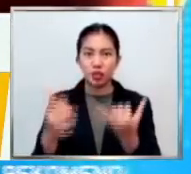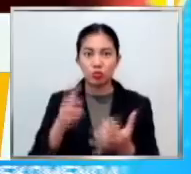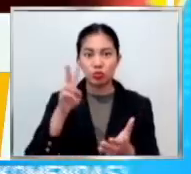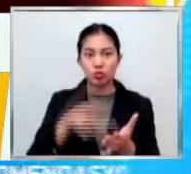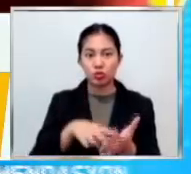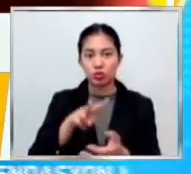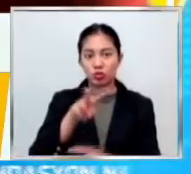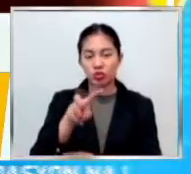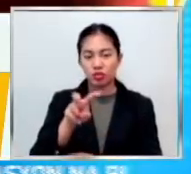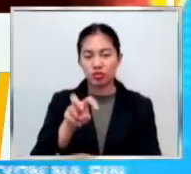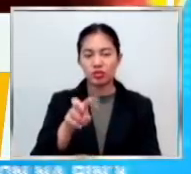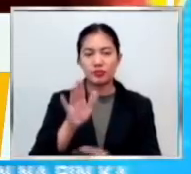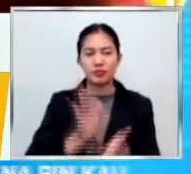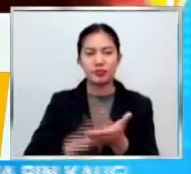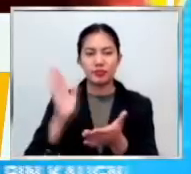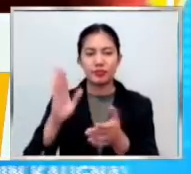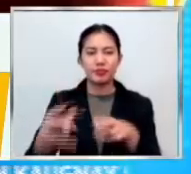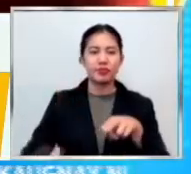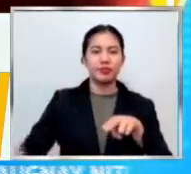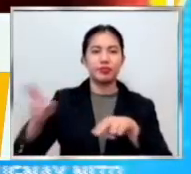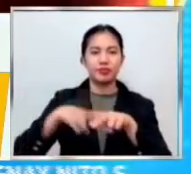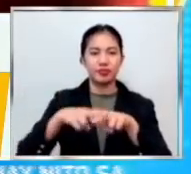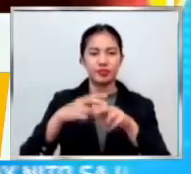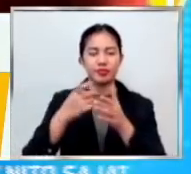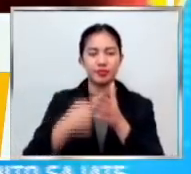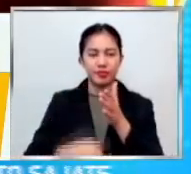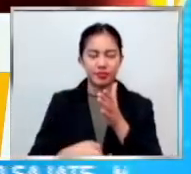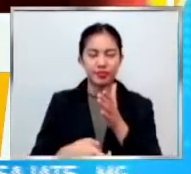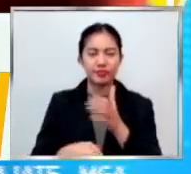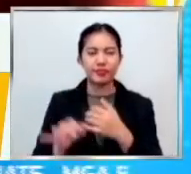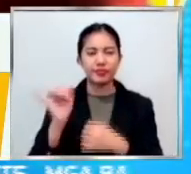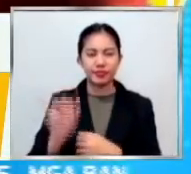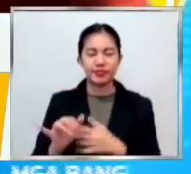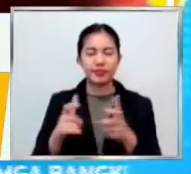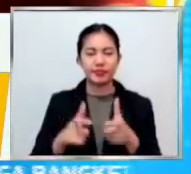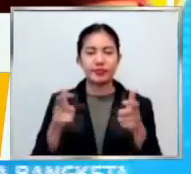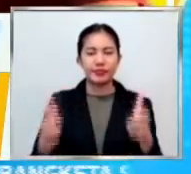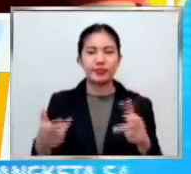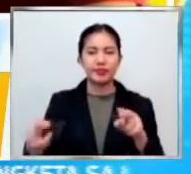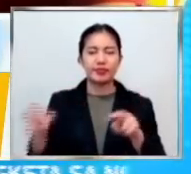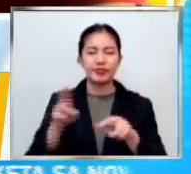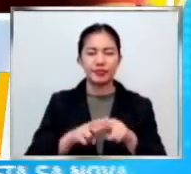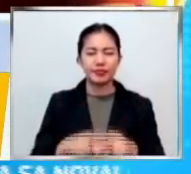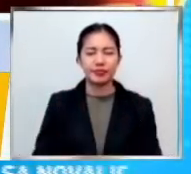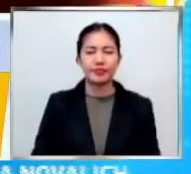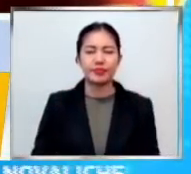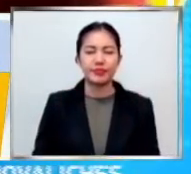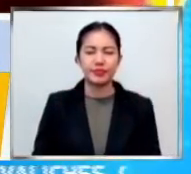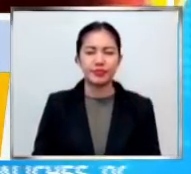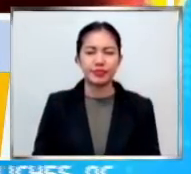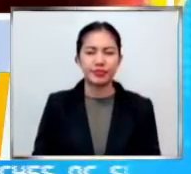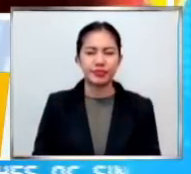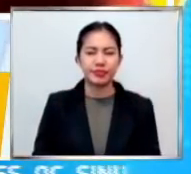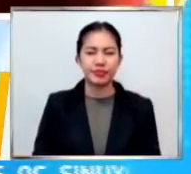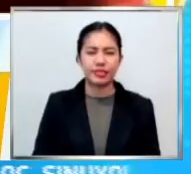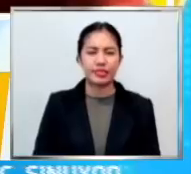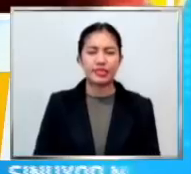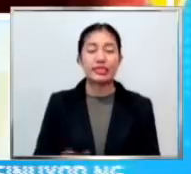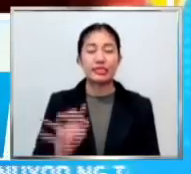2,200 na. Mm-hmm. So, ganun kalaki ang tinaas. So, yun, apektado talaga yung mga magsasaka